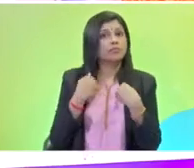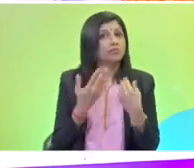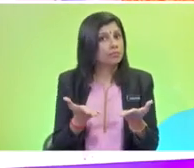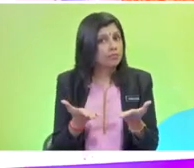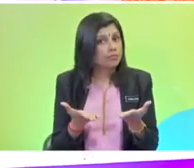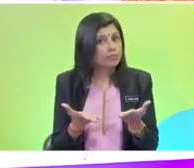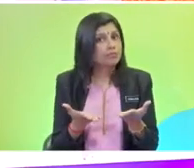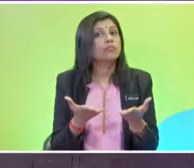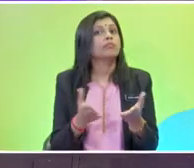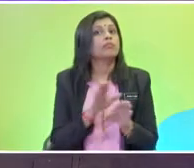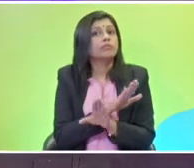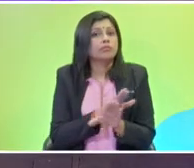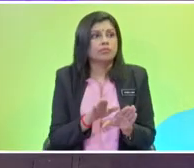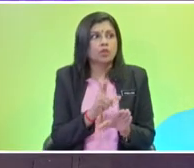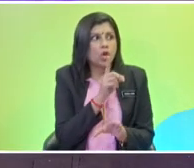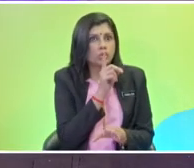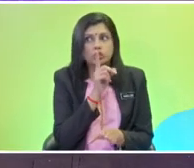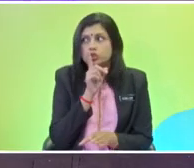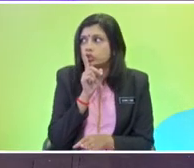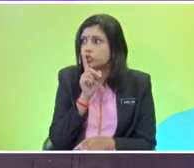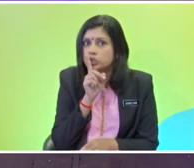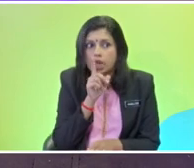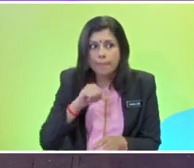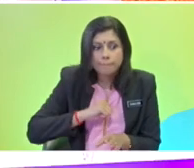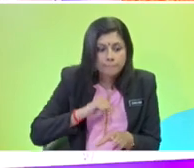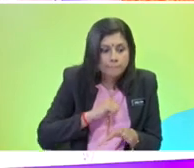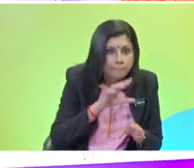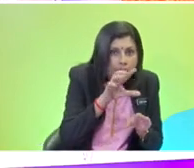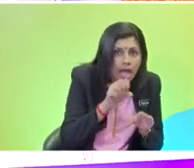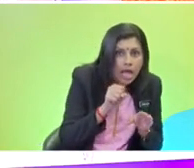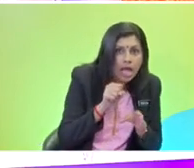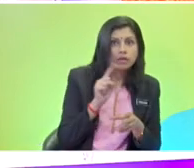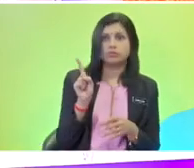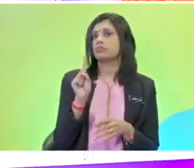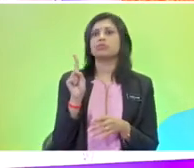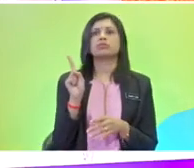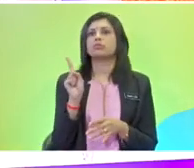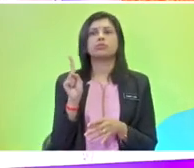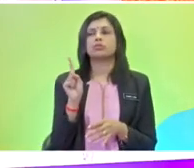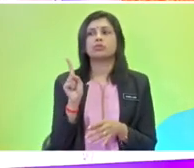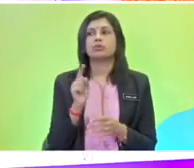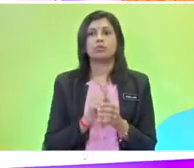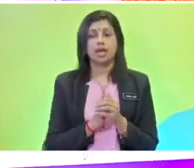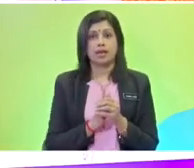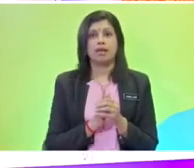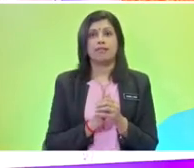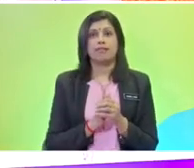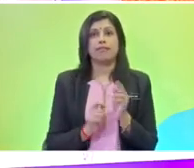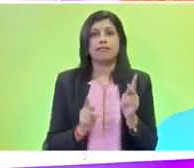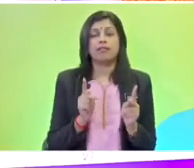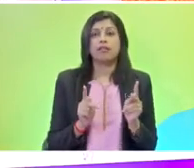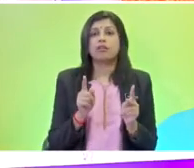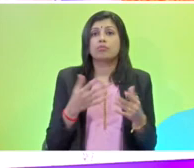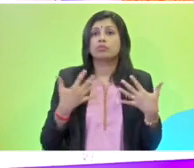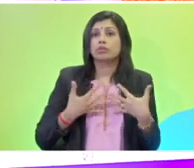cikgu galakkan. Murid-murid potong buah gunakan pisau plastik. Ya, pisau plastik. Ini pun